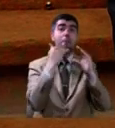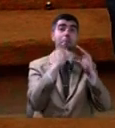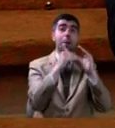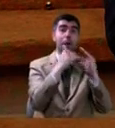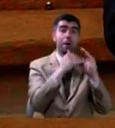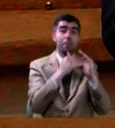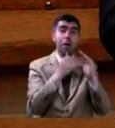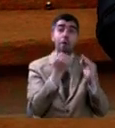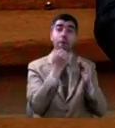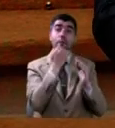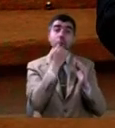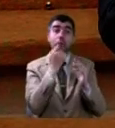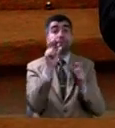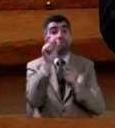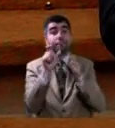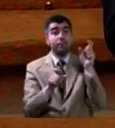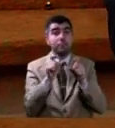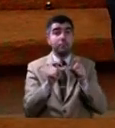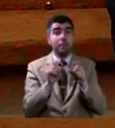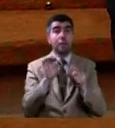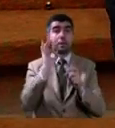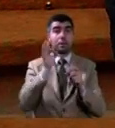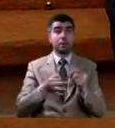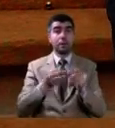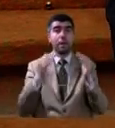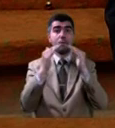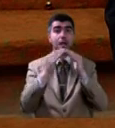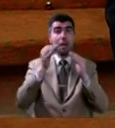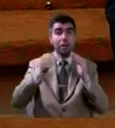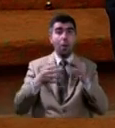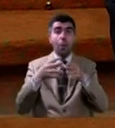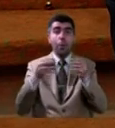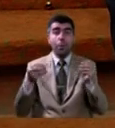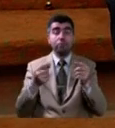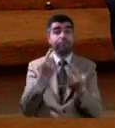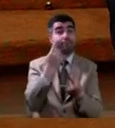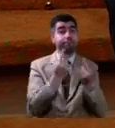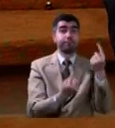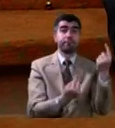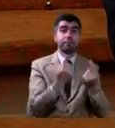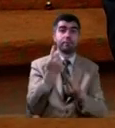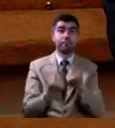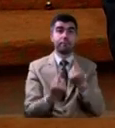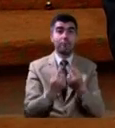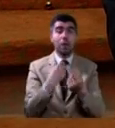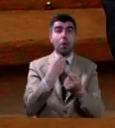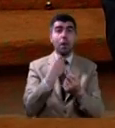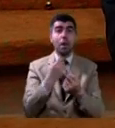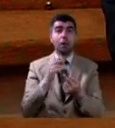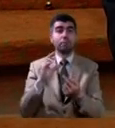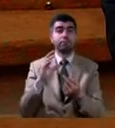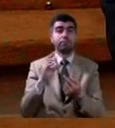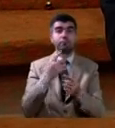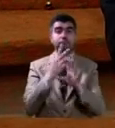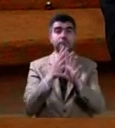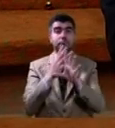صاحب الدعوة. لم نكتفي بذلك، بل هناك أقول لك سيدتي المحترمة عشرات الإجراءات بما في ذلك